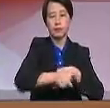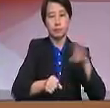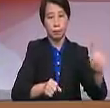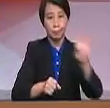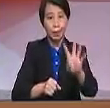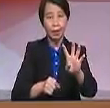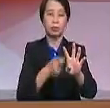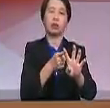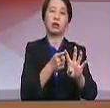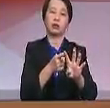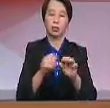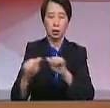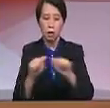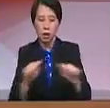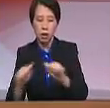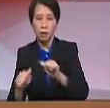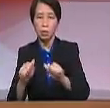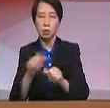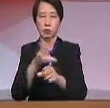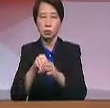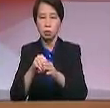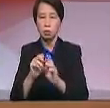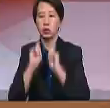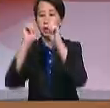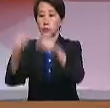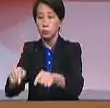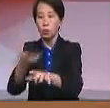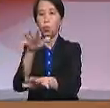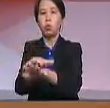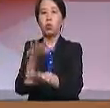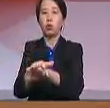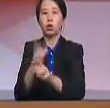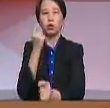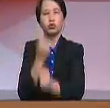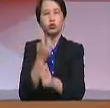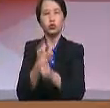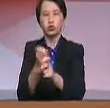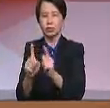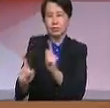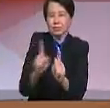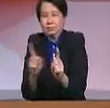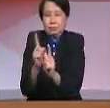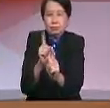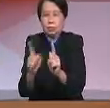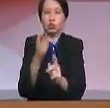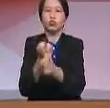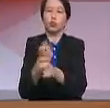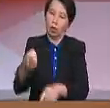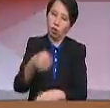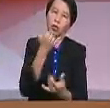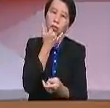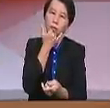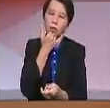44, aktiviti yang melibatkan kehadiran orang ramai yang menyukarkan penjarakan sosial